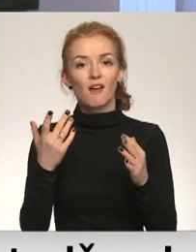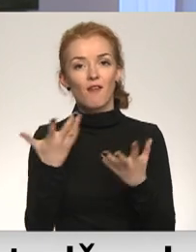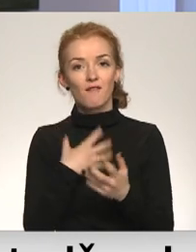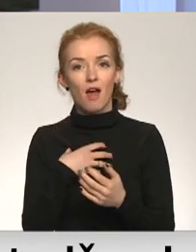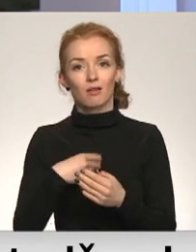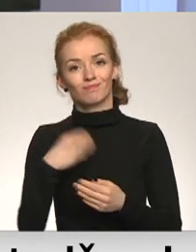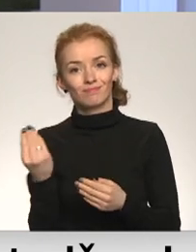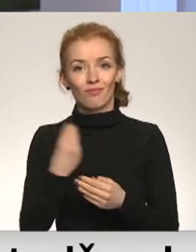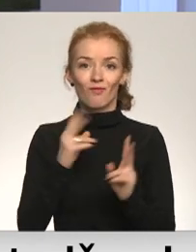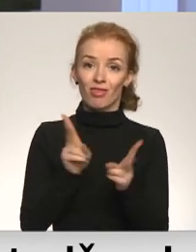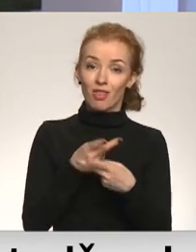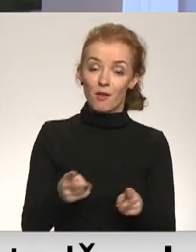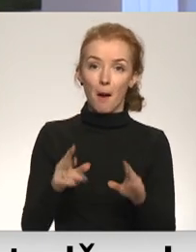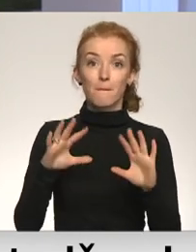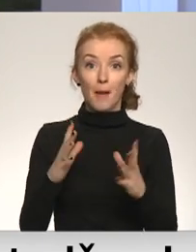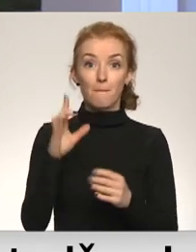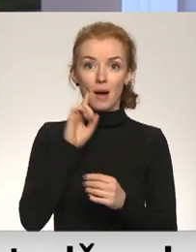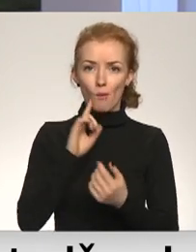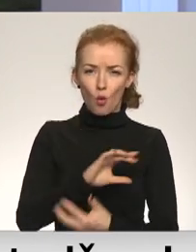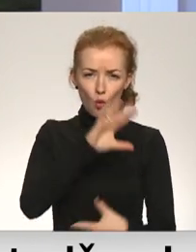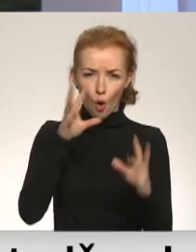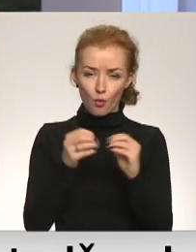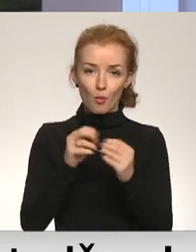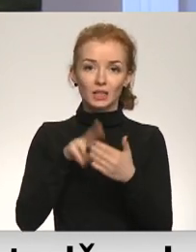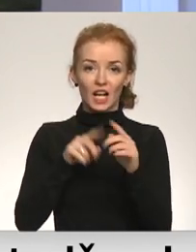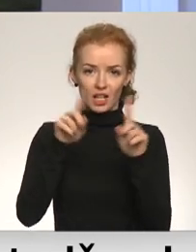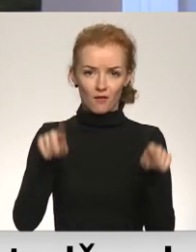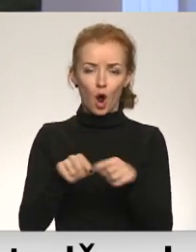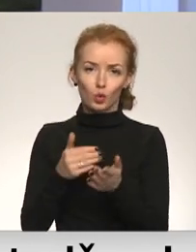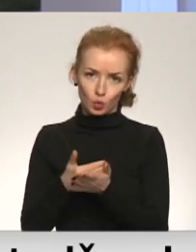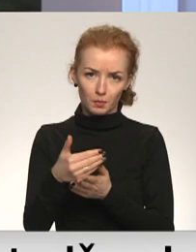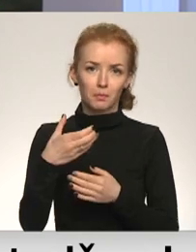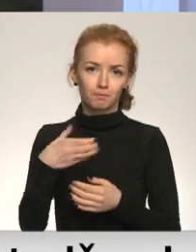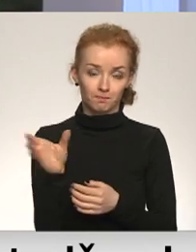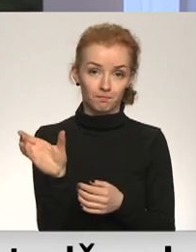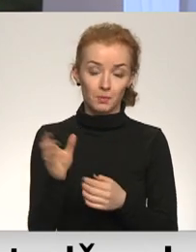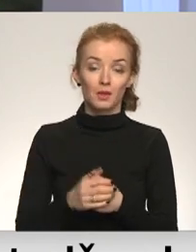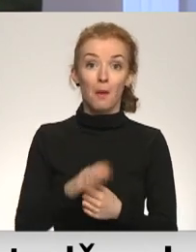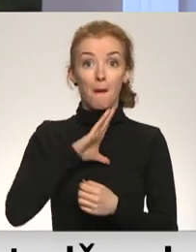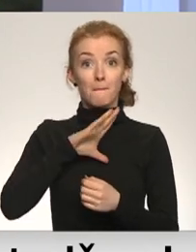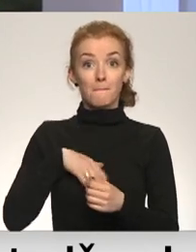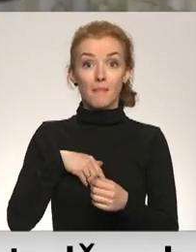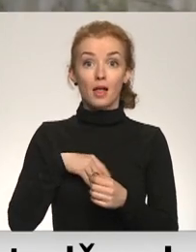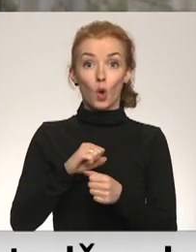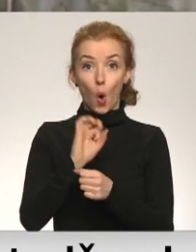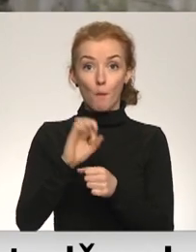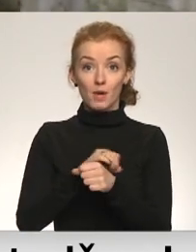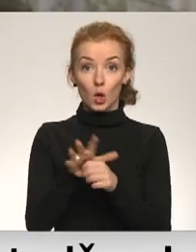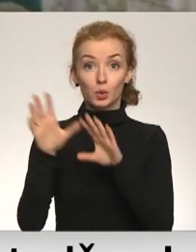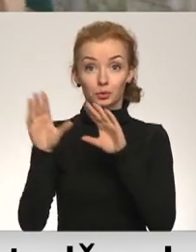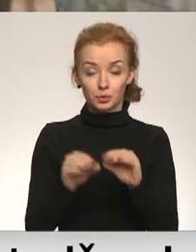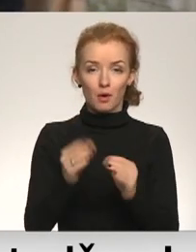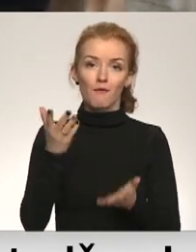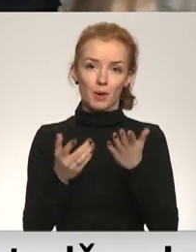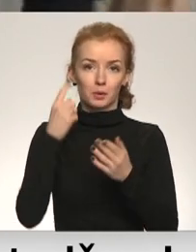bet sertifikāta sistēma kā tāda pagaidām būtu turpinām. Pēc omikrona viļņa noteikti varētu lemt citādāk. Balsojums